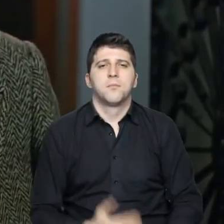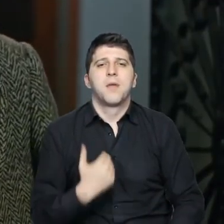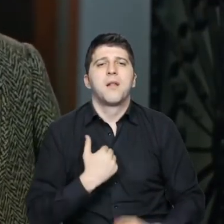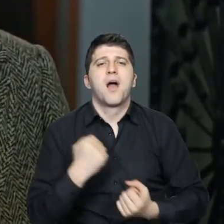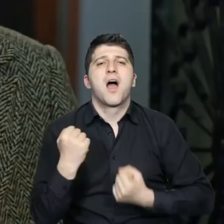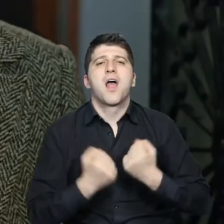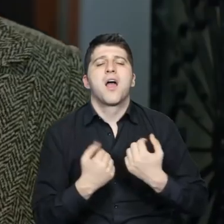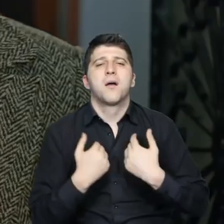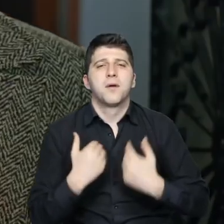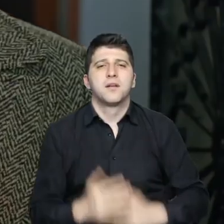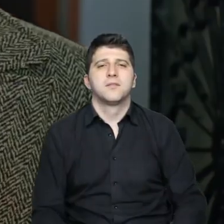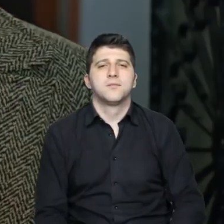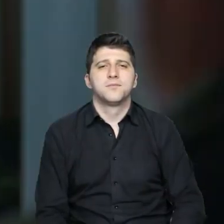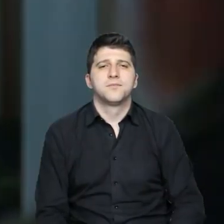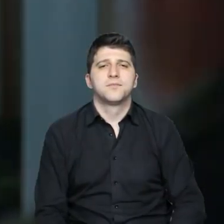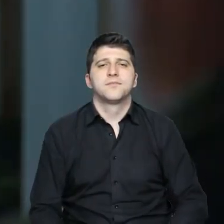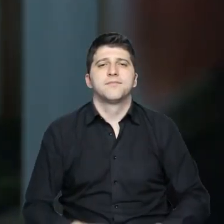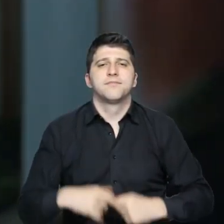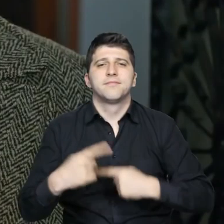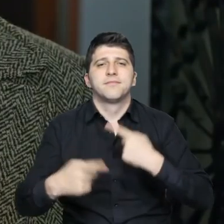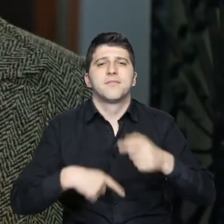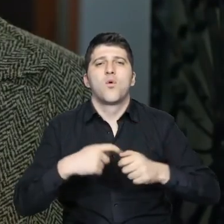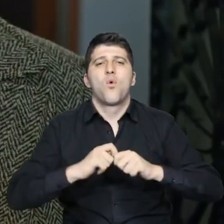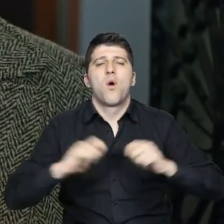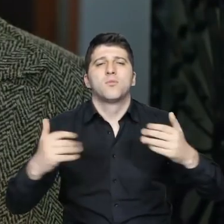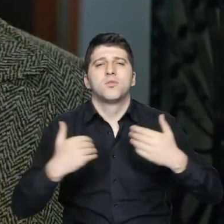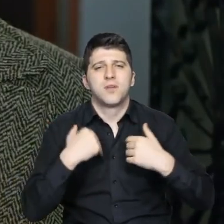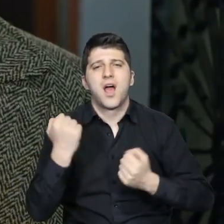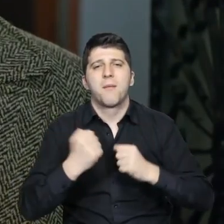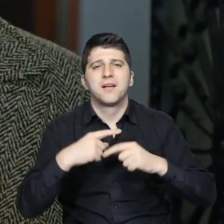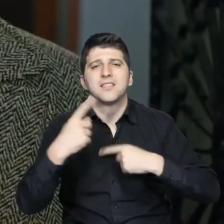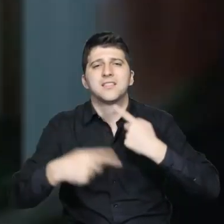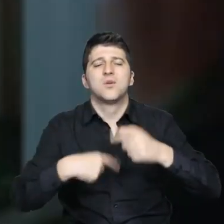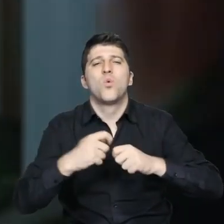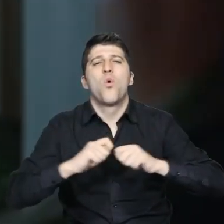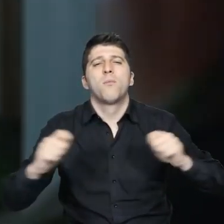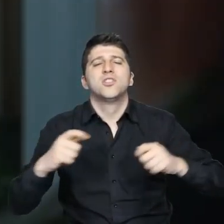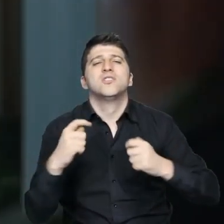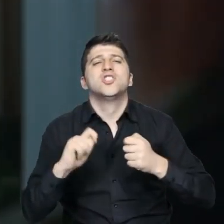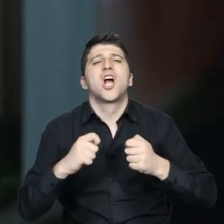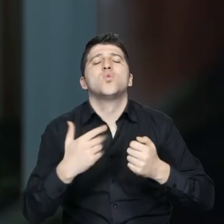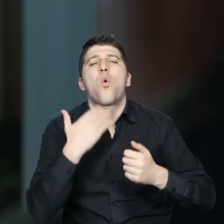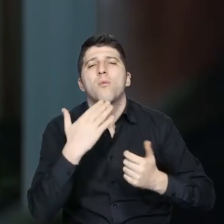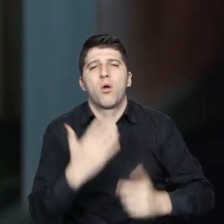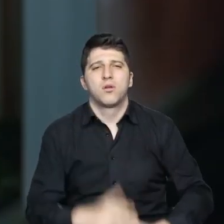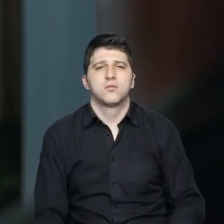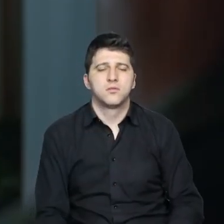araba kayış koptu ya. Kayış mı attı? Kayış attı, çalışmıyor.